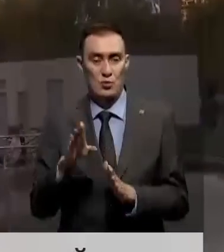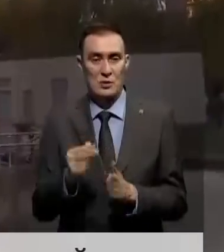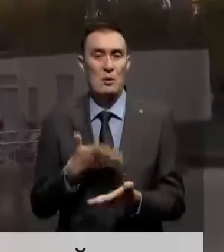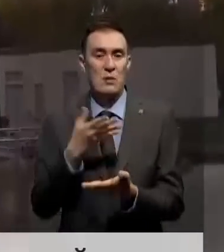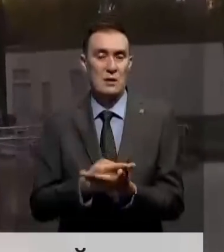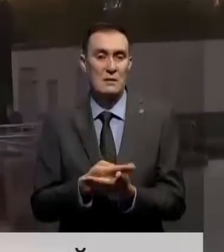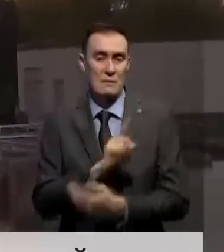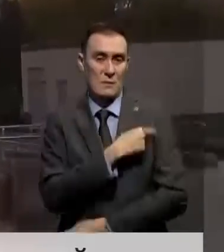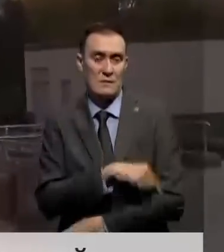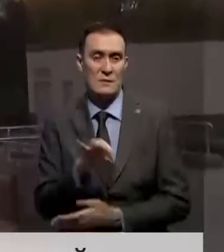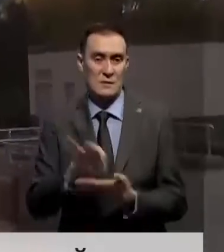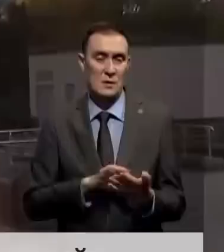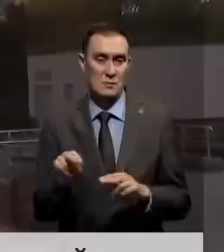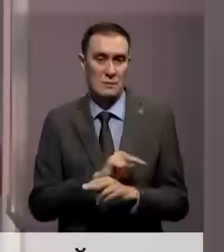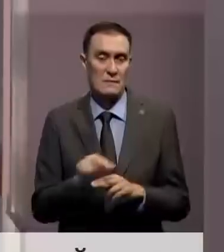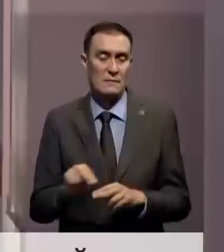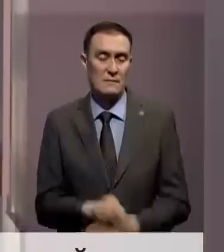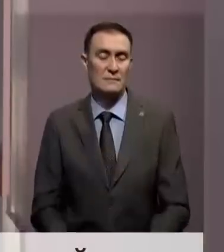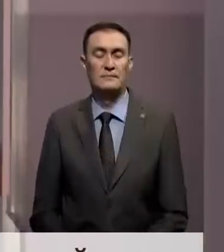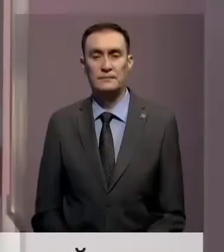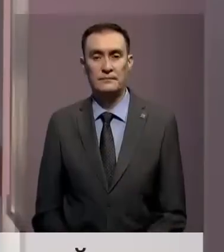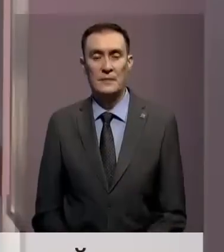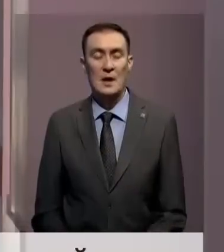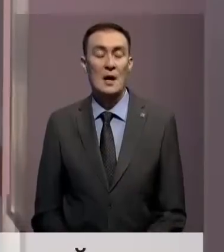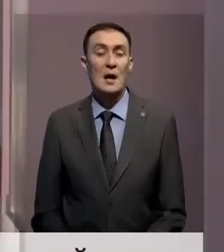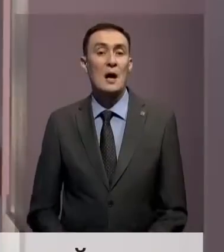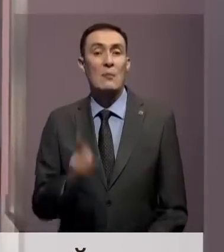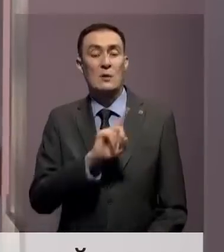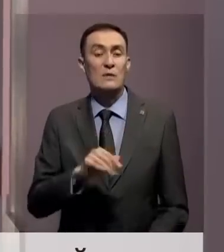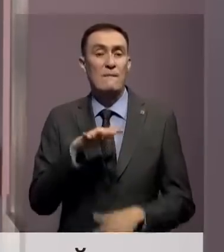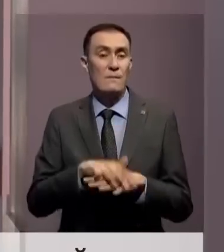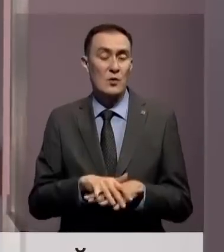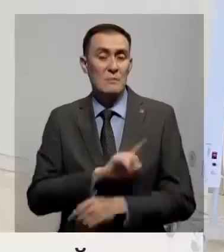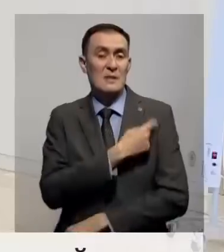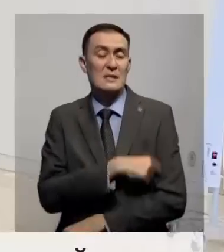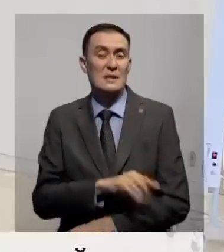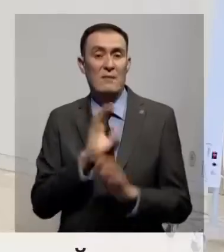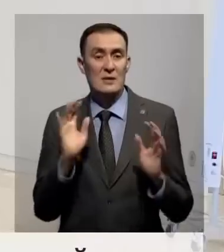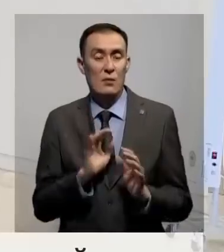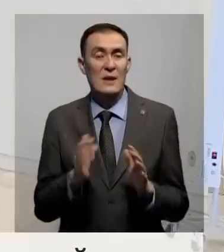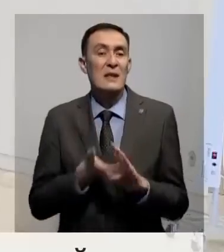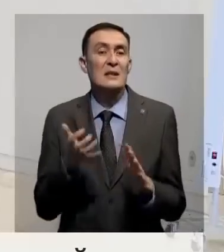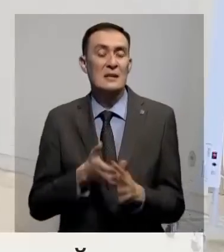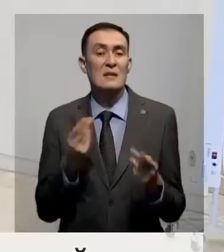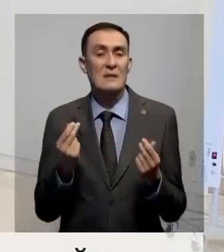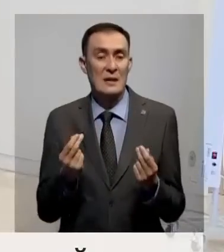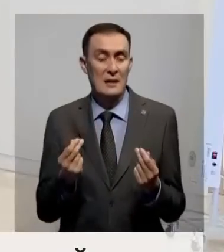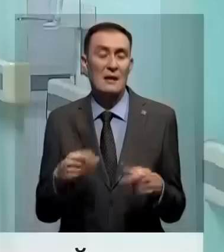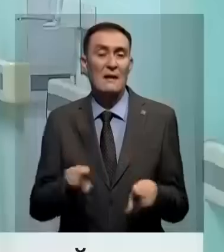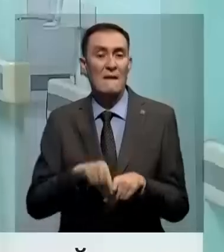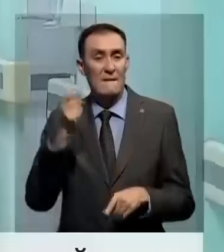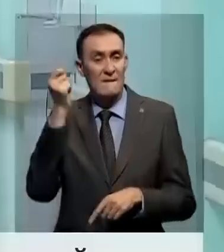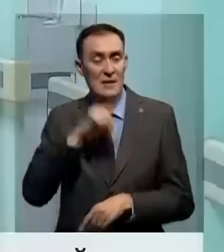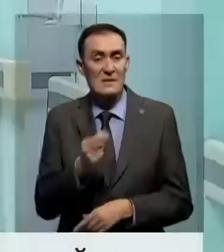оплатить и пользоваться платными услугами. А все потому, что в фонде социального медицинского страхования недостаточно денег. Как